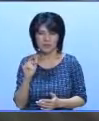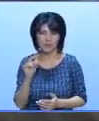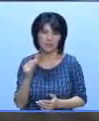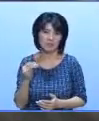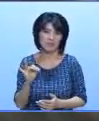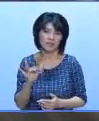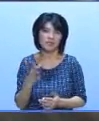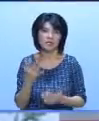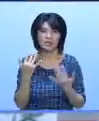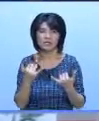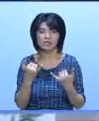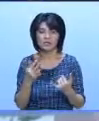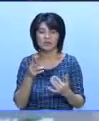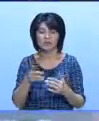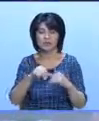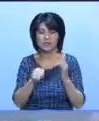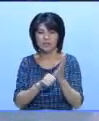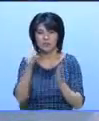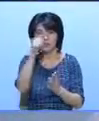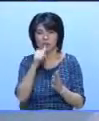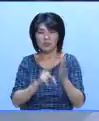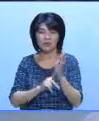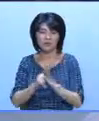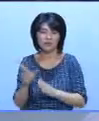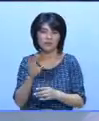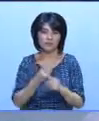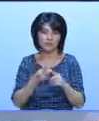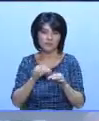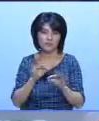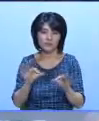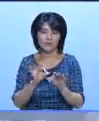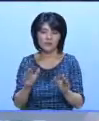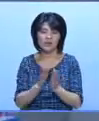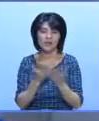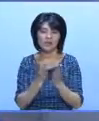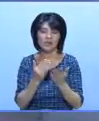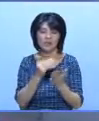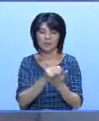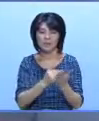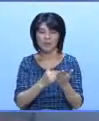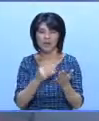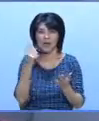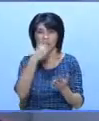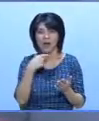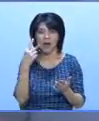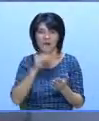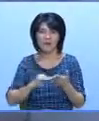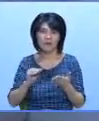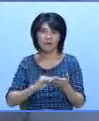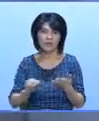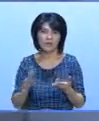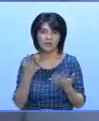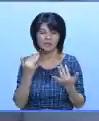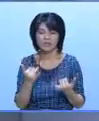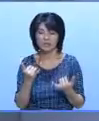шара 2016 жылдан бері өткізіліп келеді. Осы уақыт аралығында кітап авторлар мен оқытушылар 11-ші сыныпқа арналған оқулықтардың мазмұнын